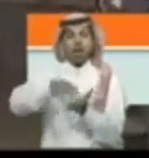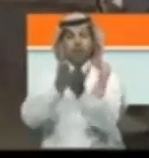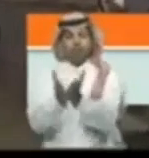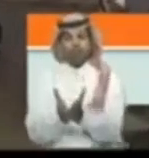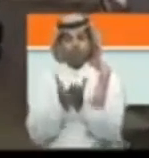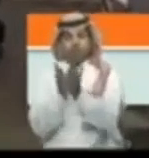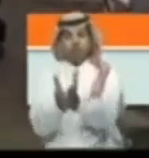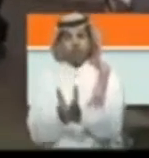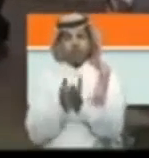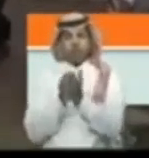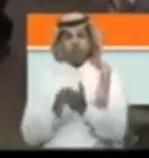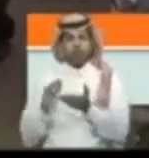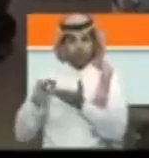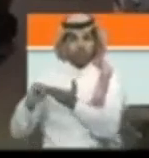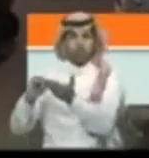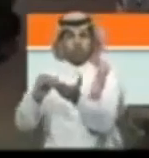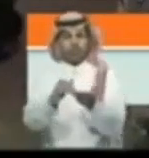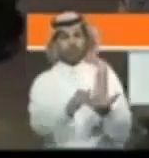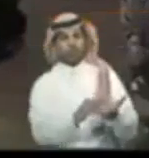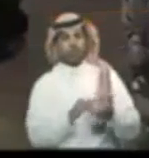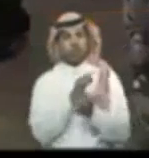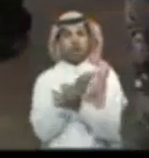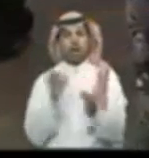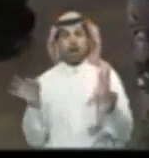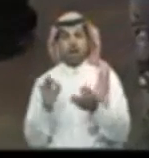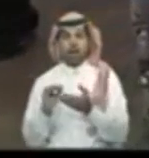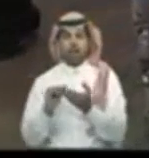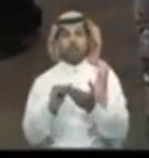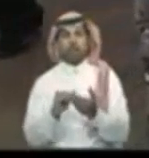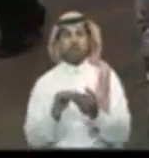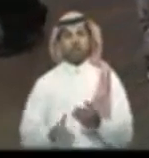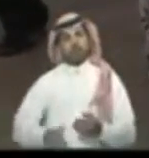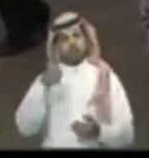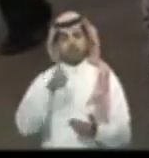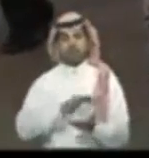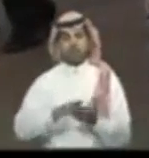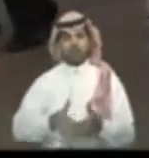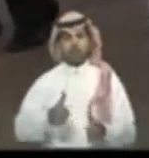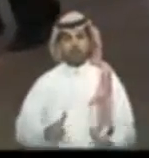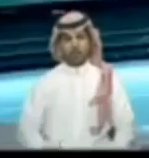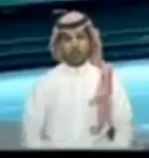وتكليف سفن وزوارق حرس الحدود لتقديم المساعدة اللازمة وإخلاء المريض.